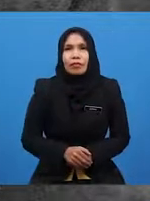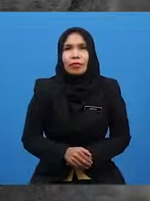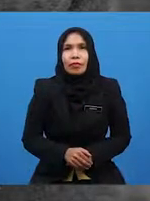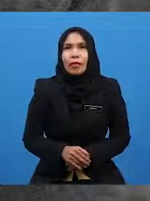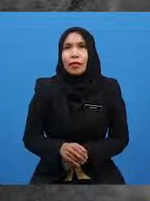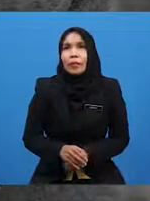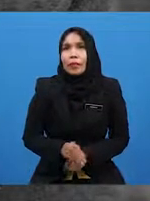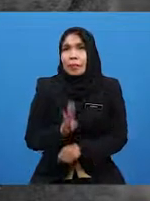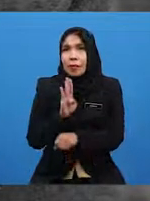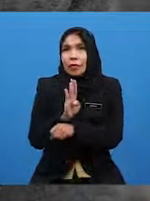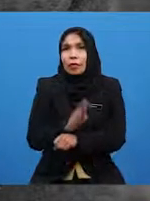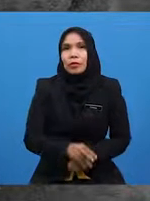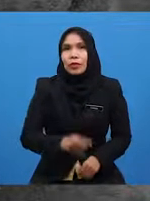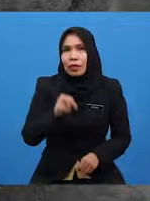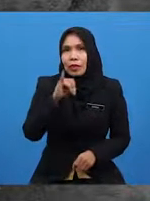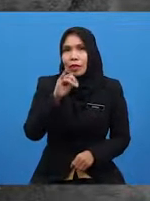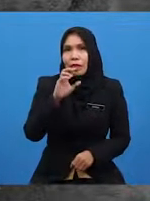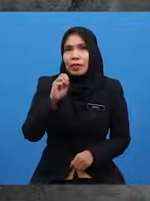khat kufi di atasnya.